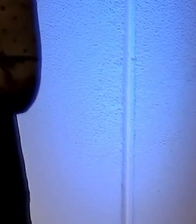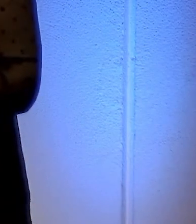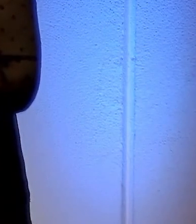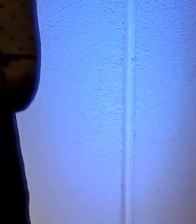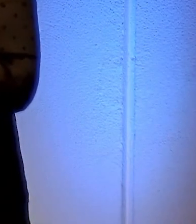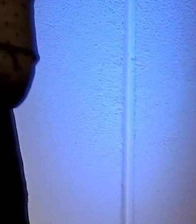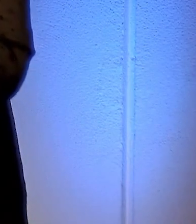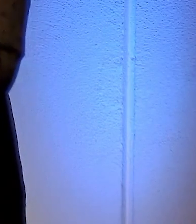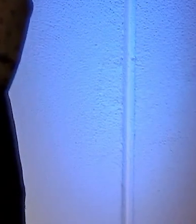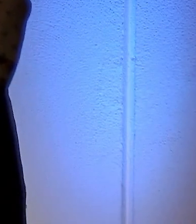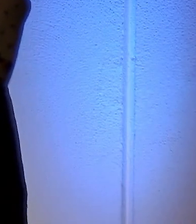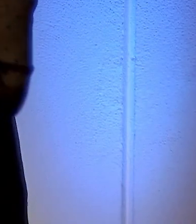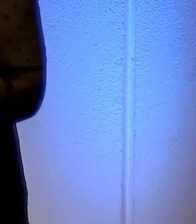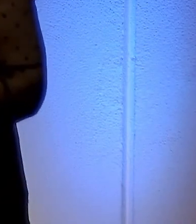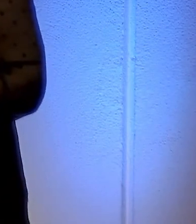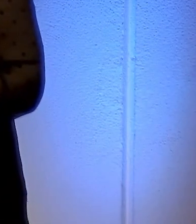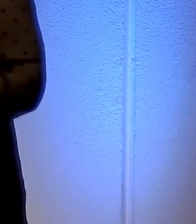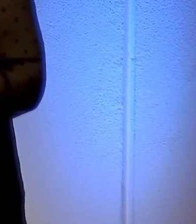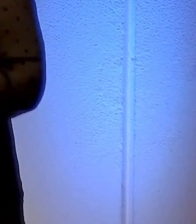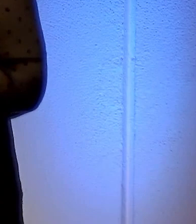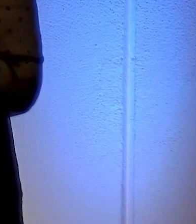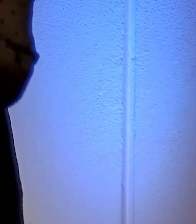Etimološki slovar, Dostopnost.